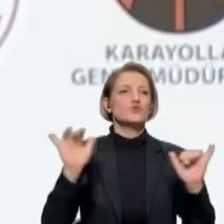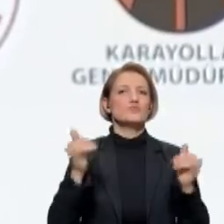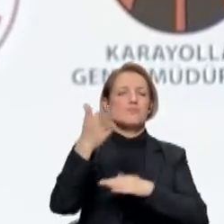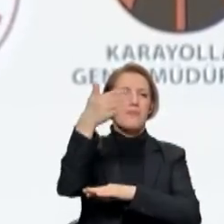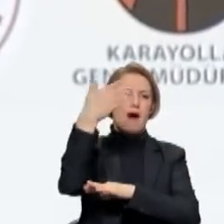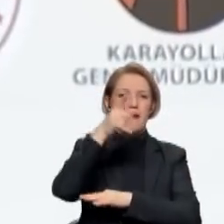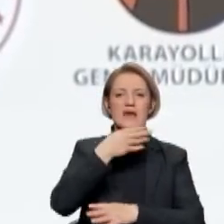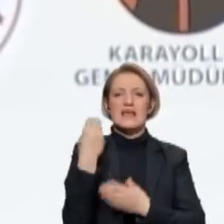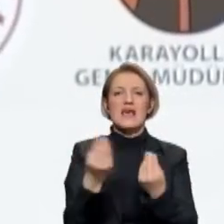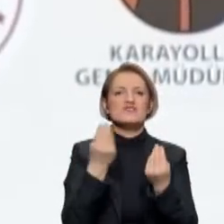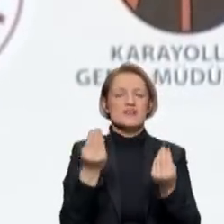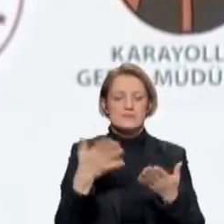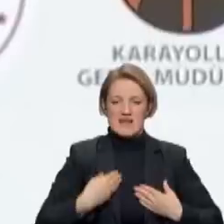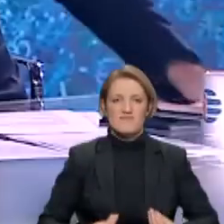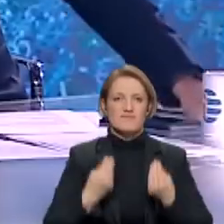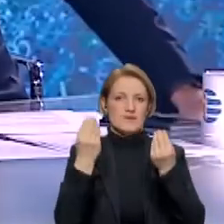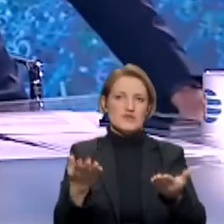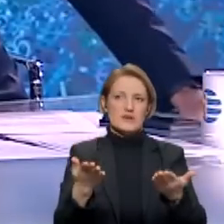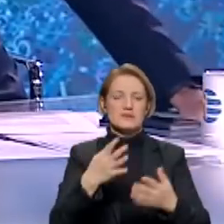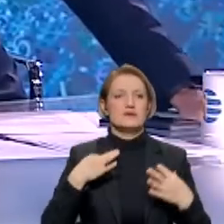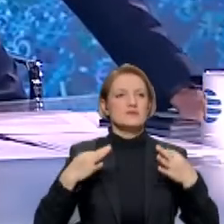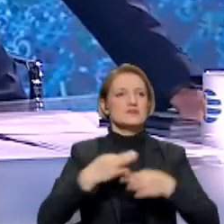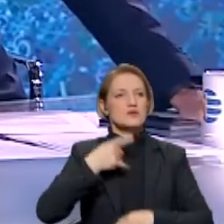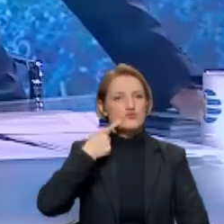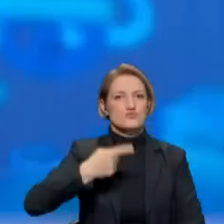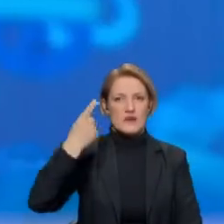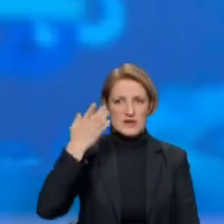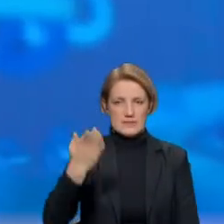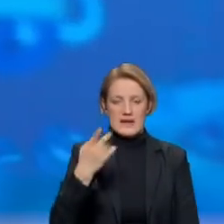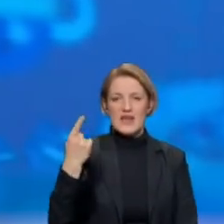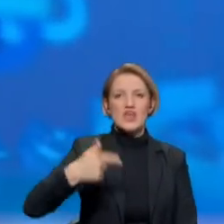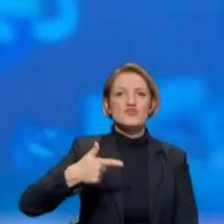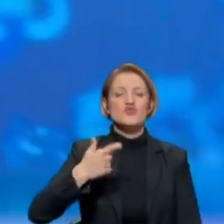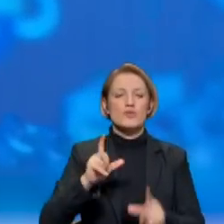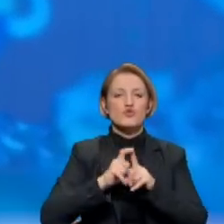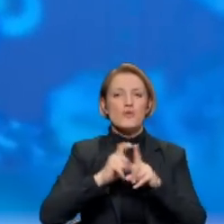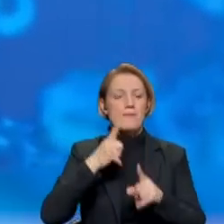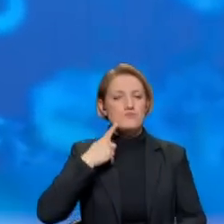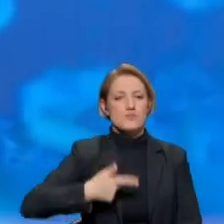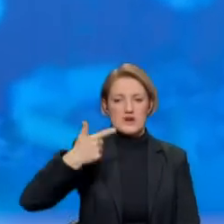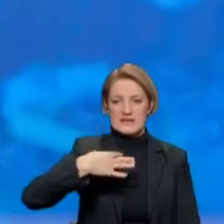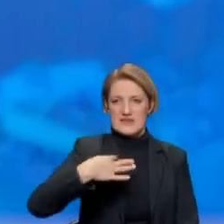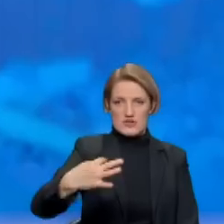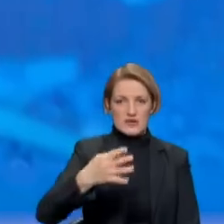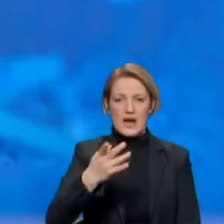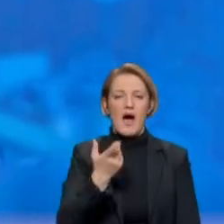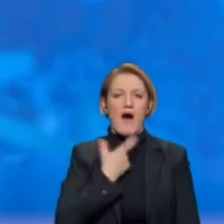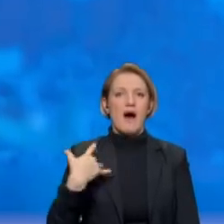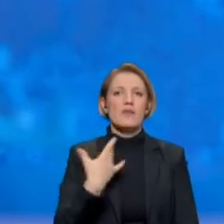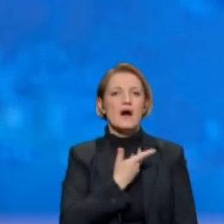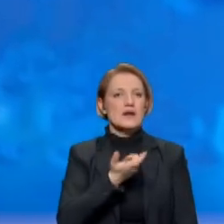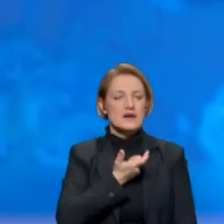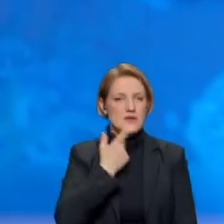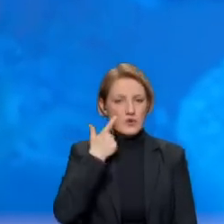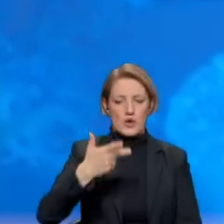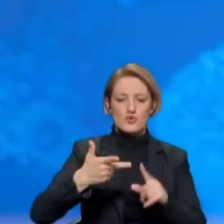bayrağı gençlerimize teslim edeceğiz. Sayın Cumhurbaşkanımızın söylediği, ikinci dönem Cumhurbaşkanı seçilecek ve mevcut anayasaya göre zaten üçüncü